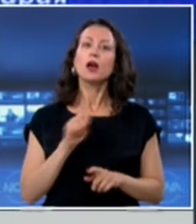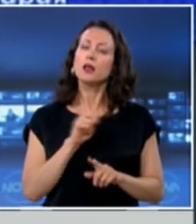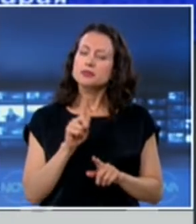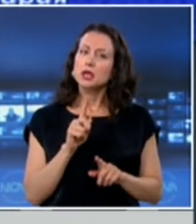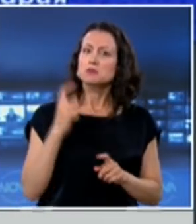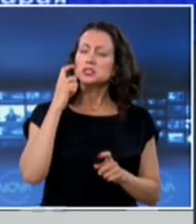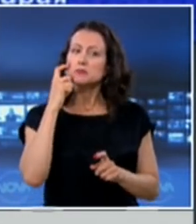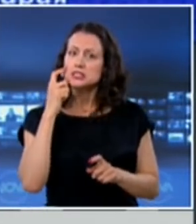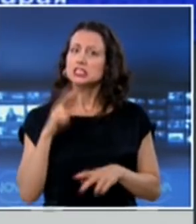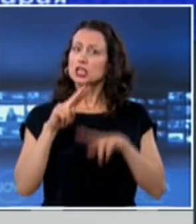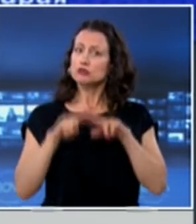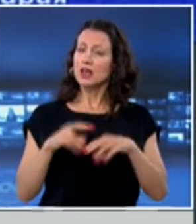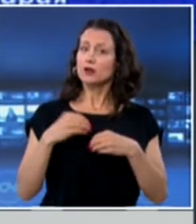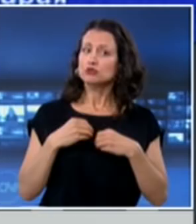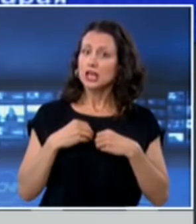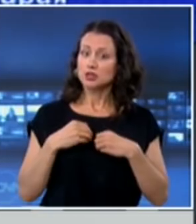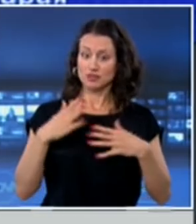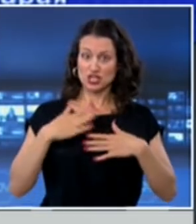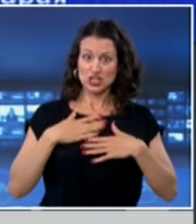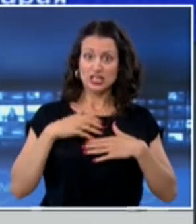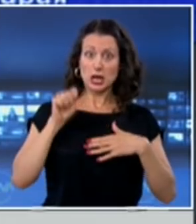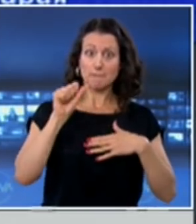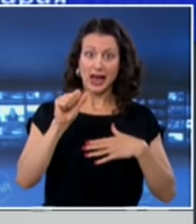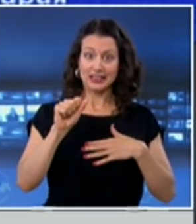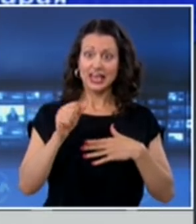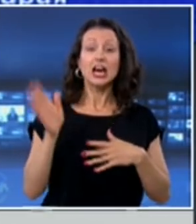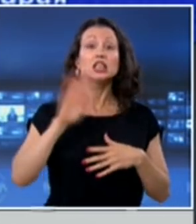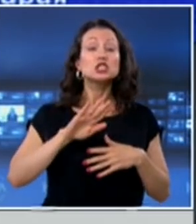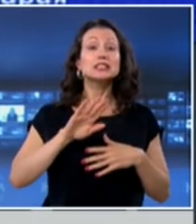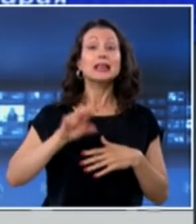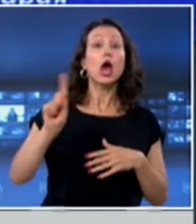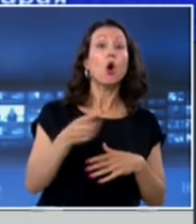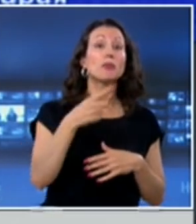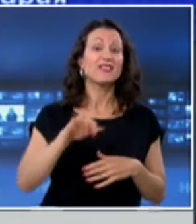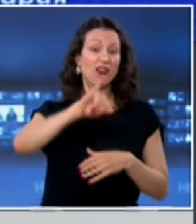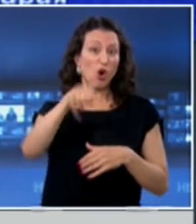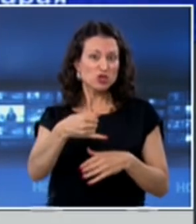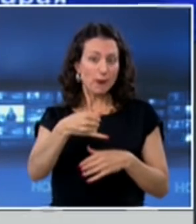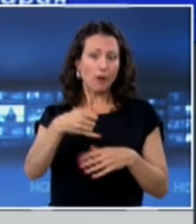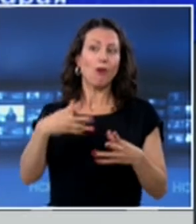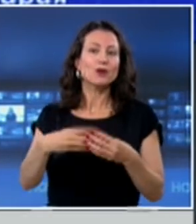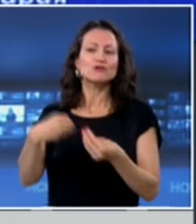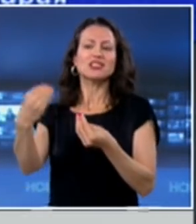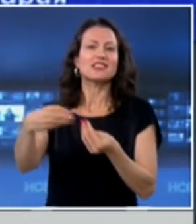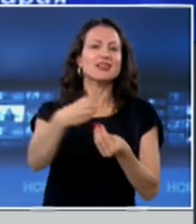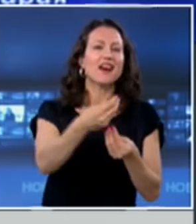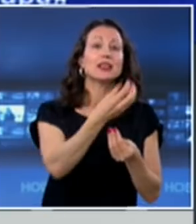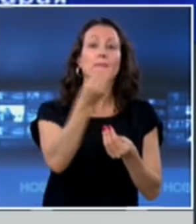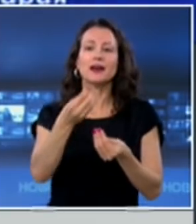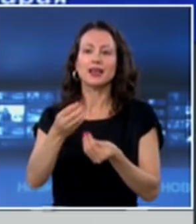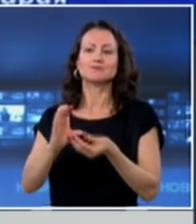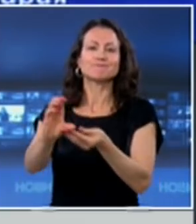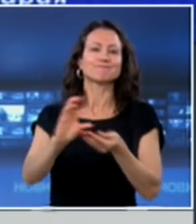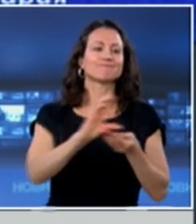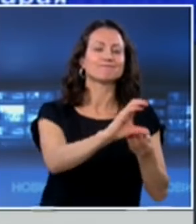проект Републиканци за България ще се управлява от джипка, от която ще се раздават пари безотчетно и